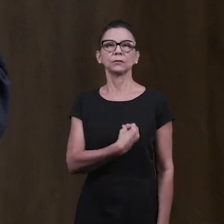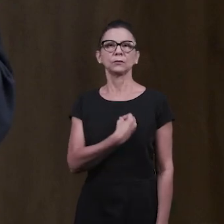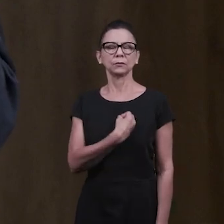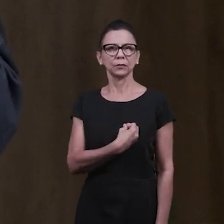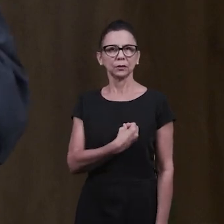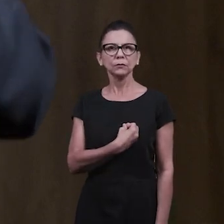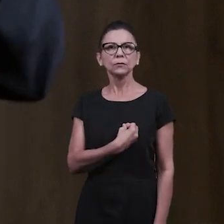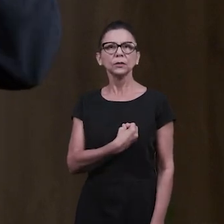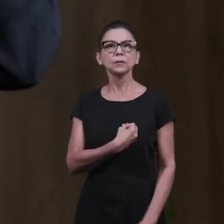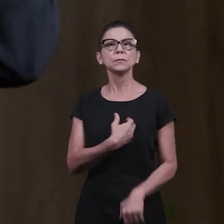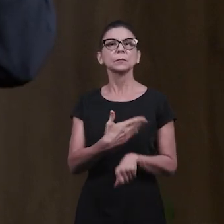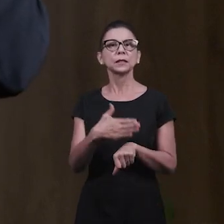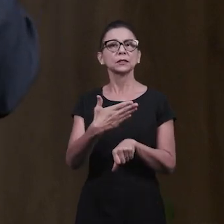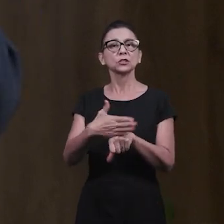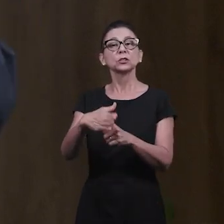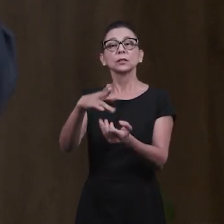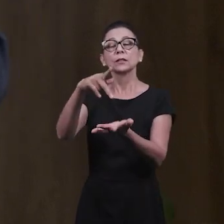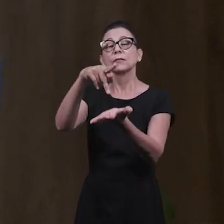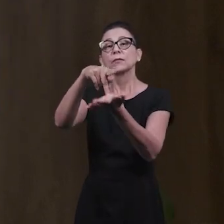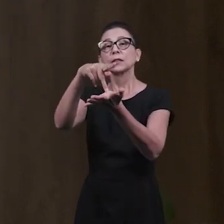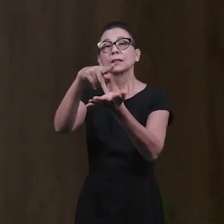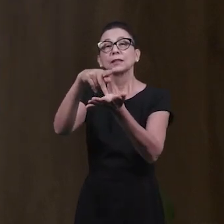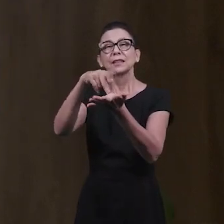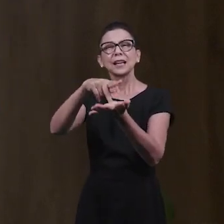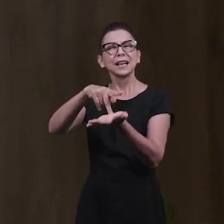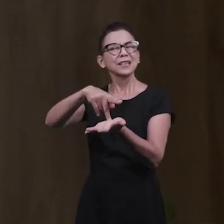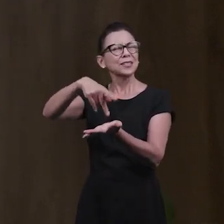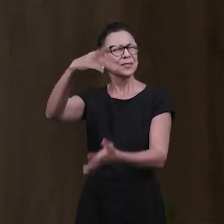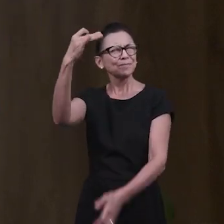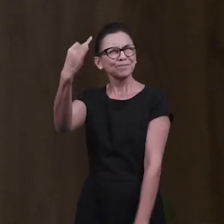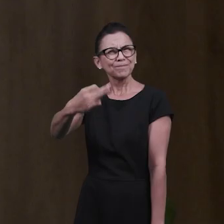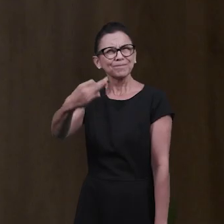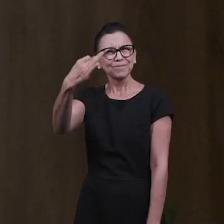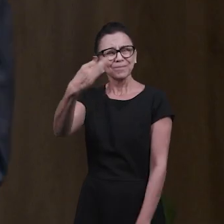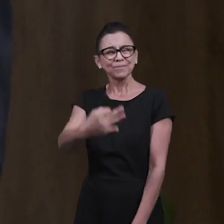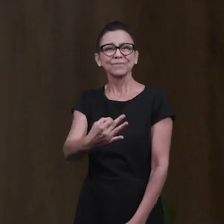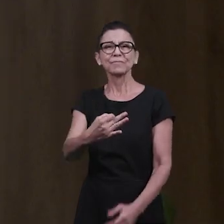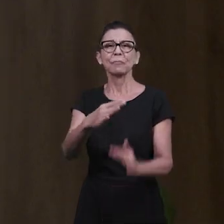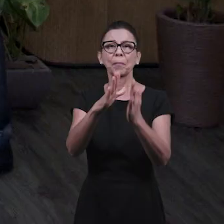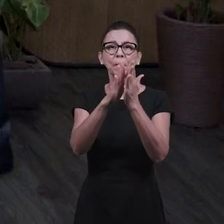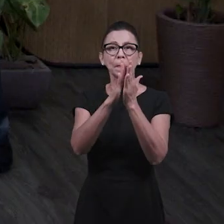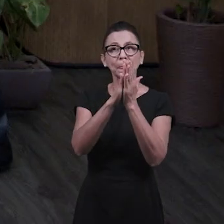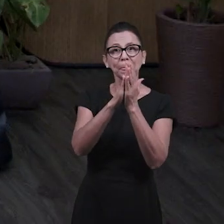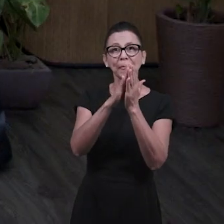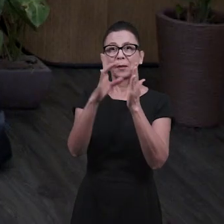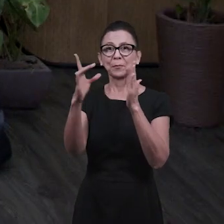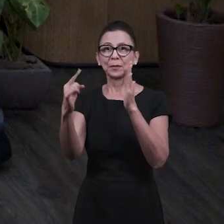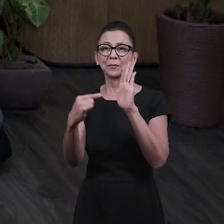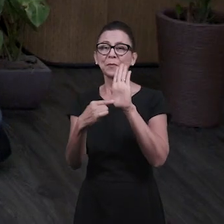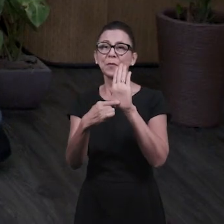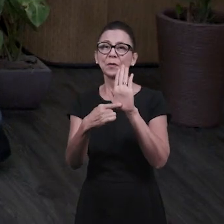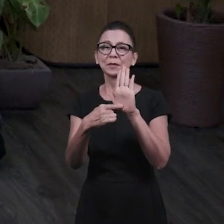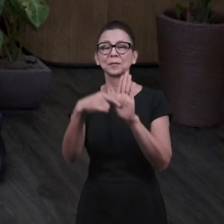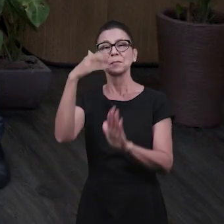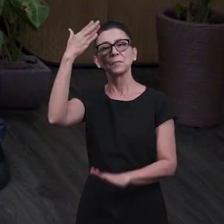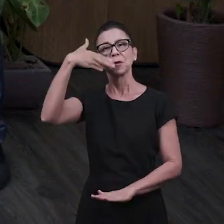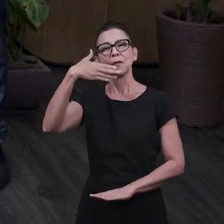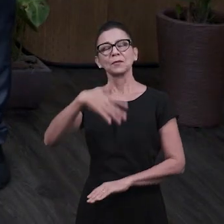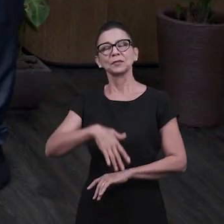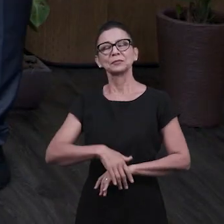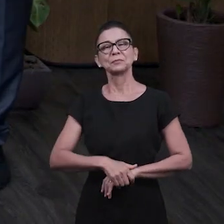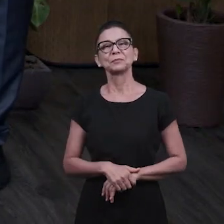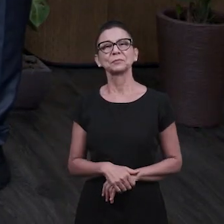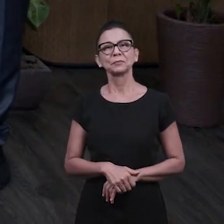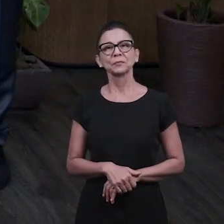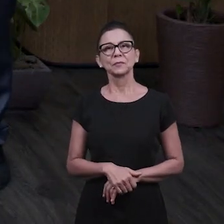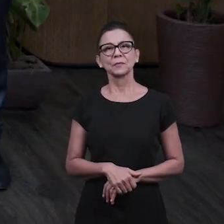une vérité qui est la vérité absolue, qui est contenue dans cette